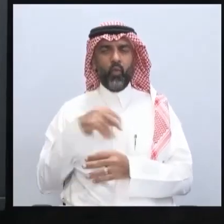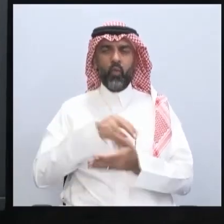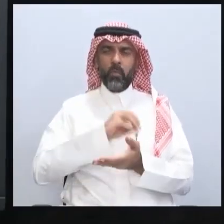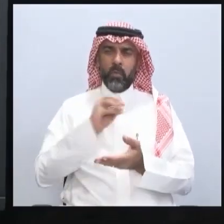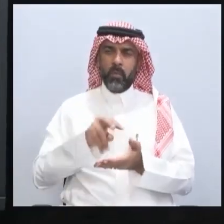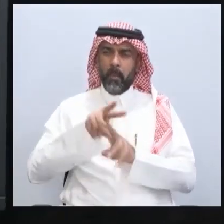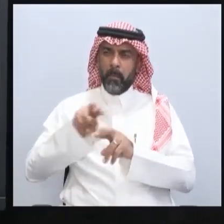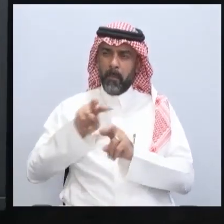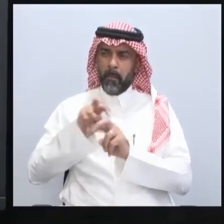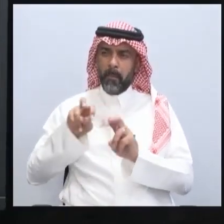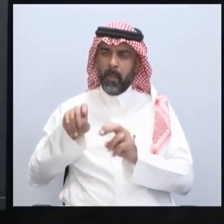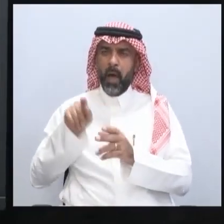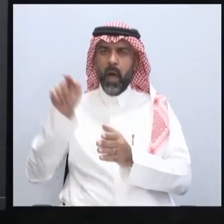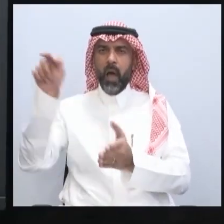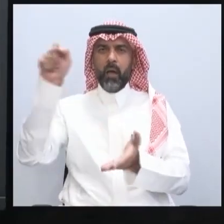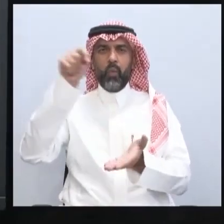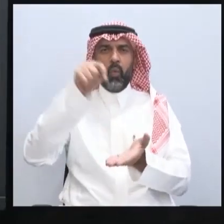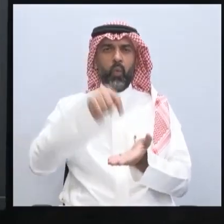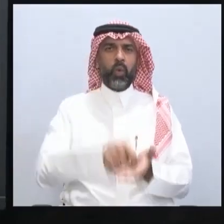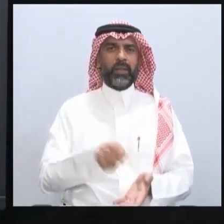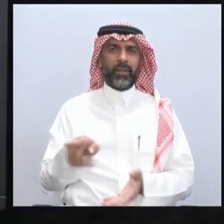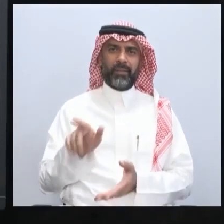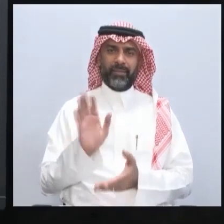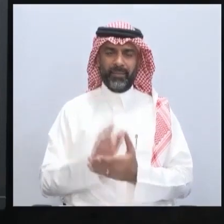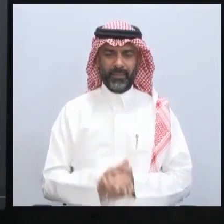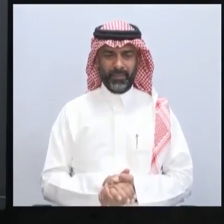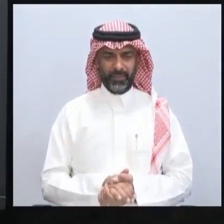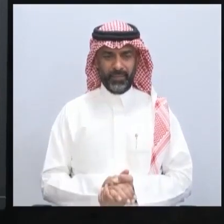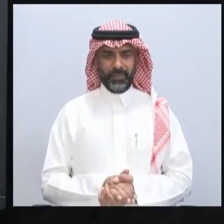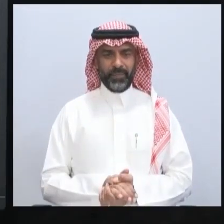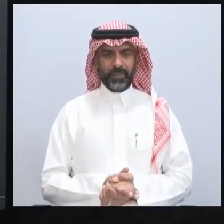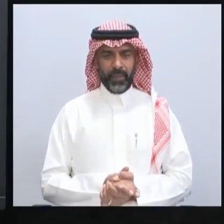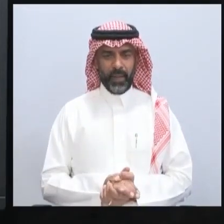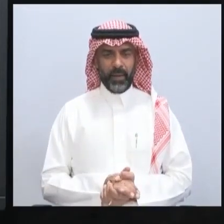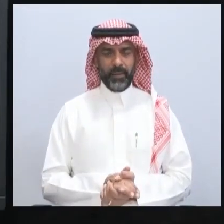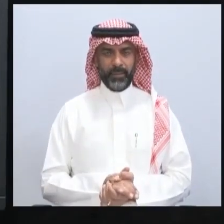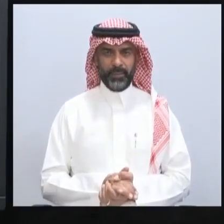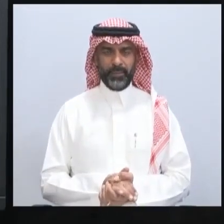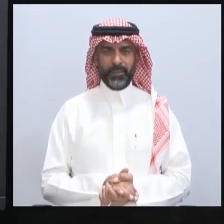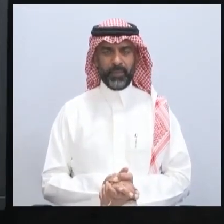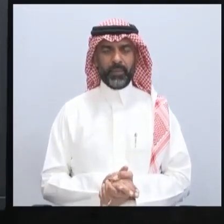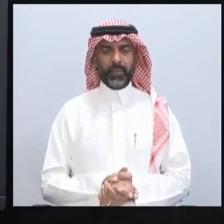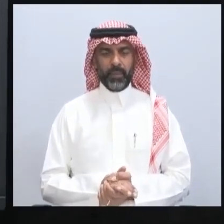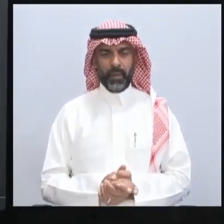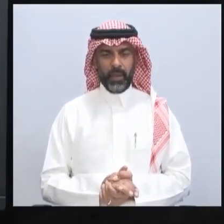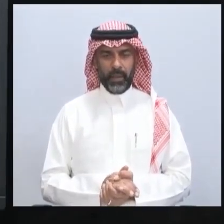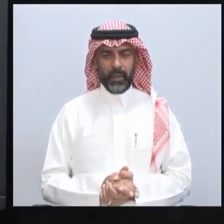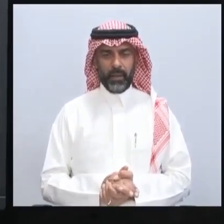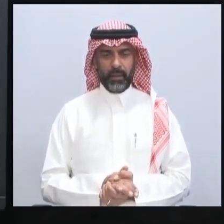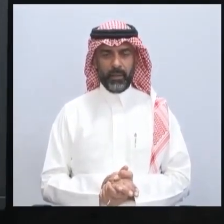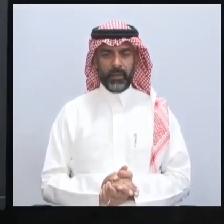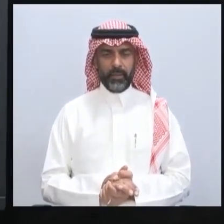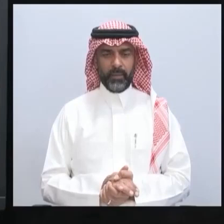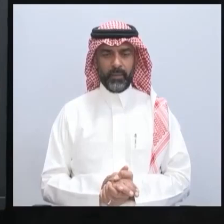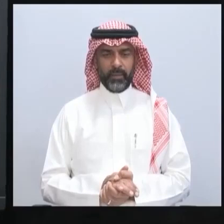وكان ذلك قبل قرنين من ظهور الاسلام وجدوا هذا المكان